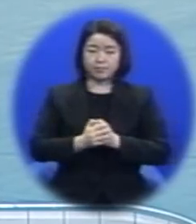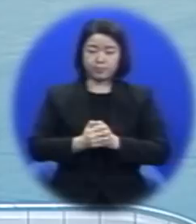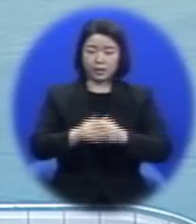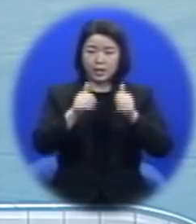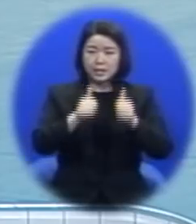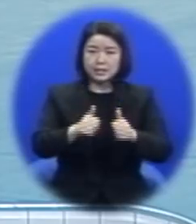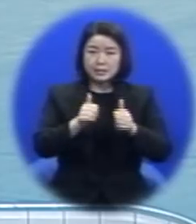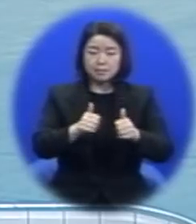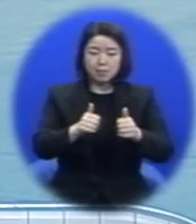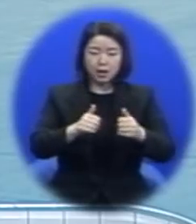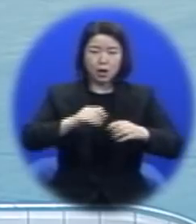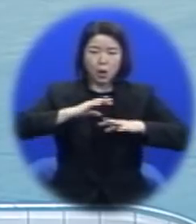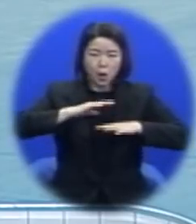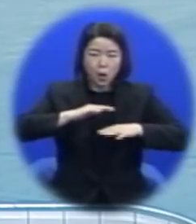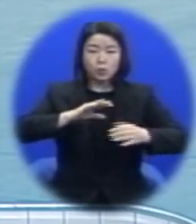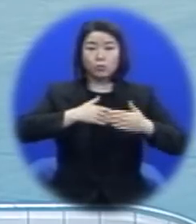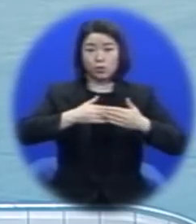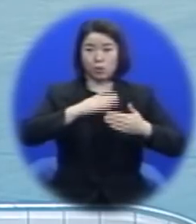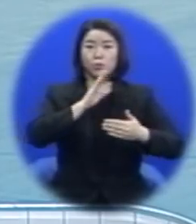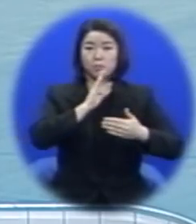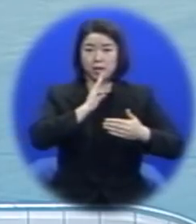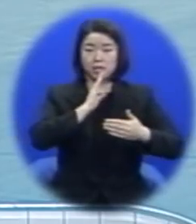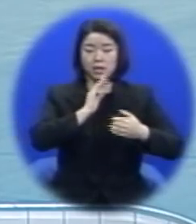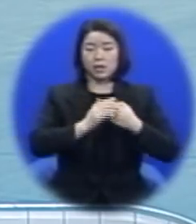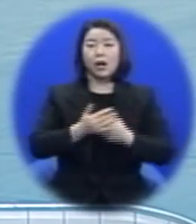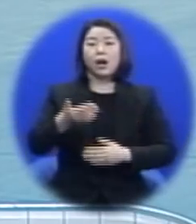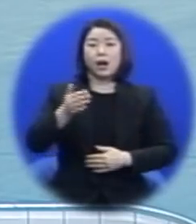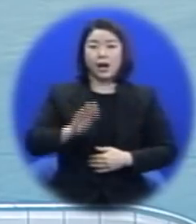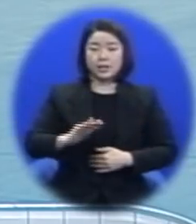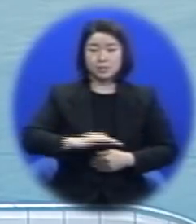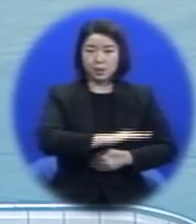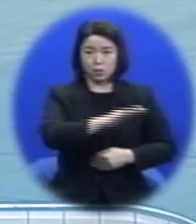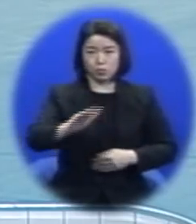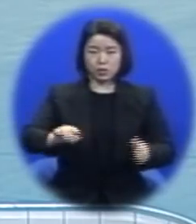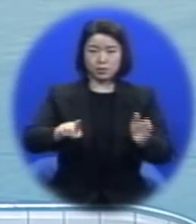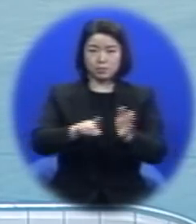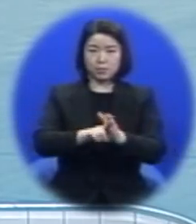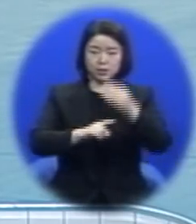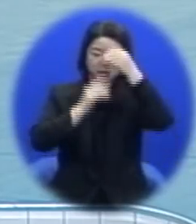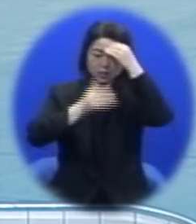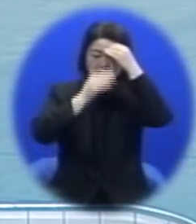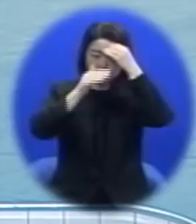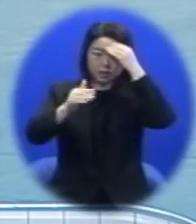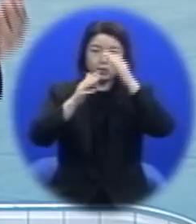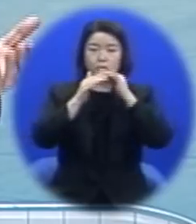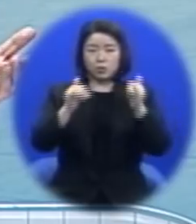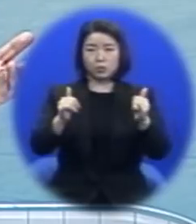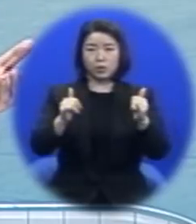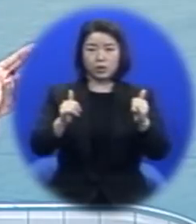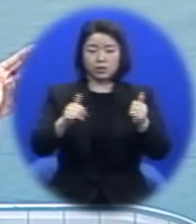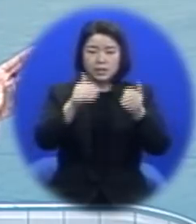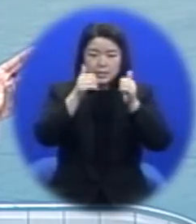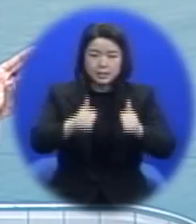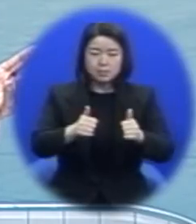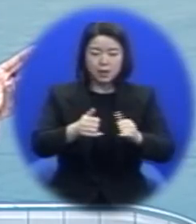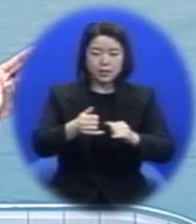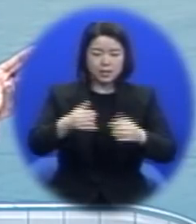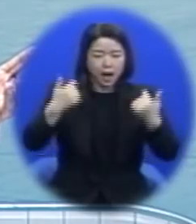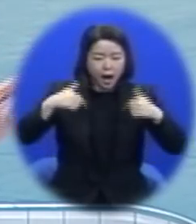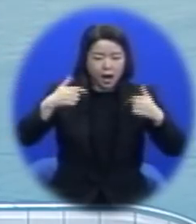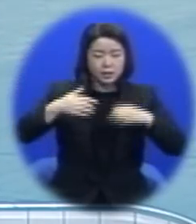심판은 두려운 것입니다. 그러나 우리 믿는 성도들에게 있어서는 심판이 꼭 두려운 일은